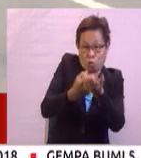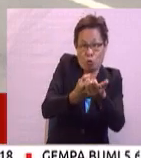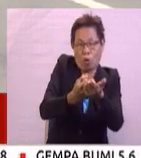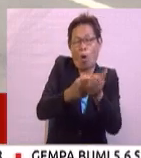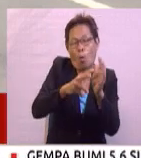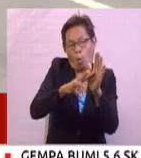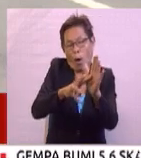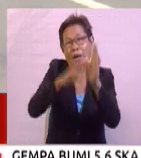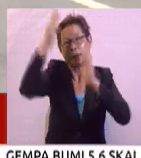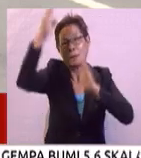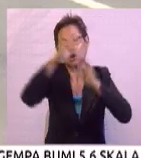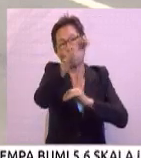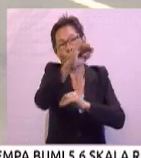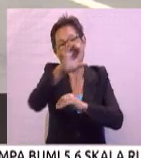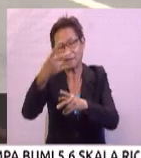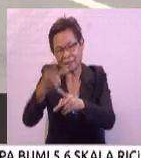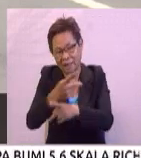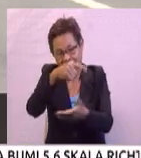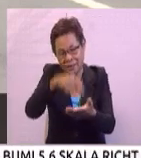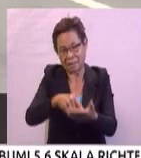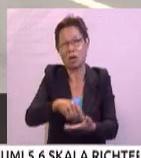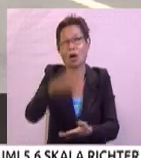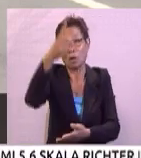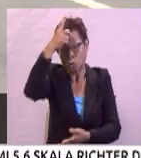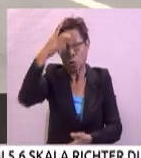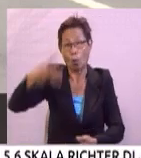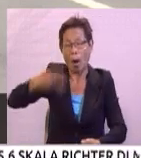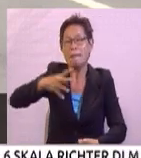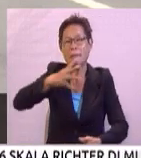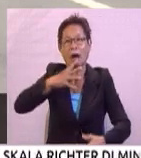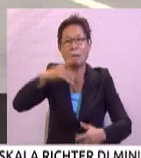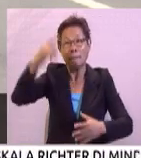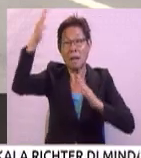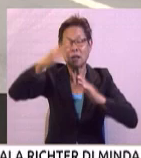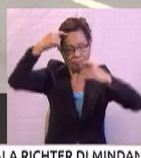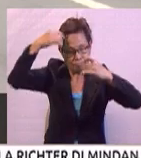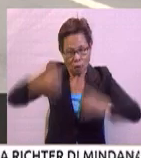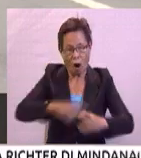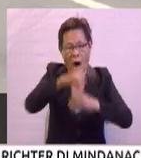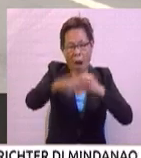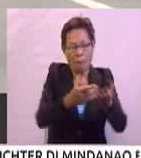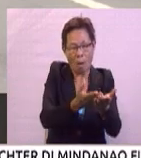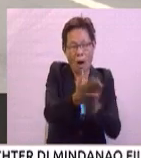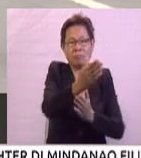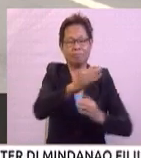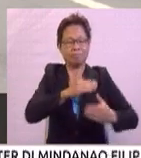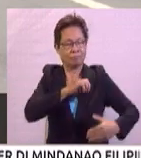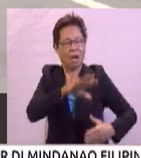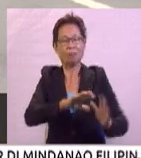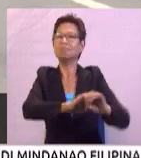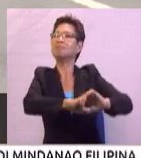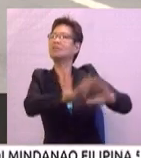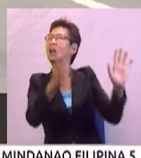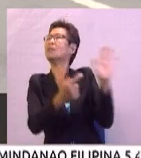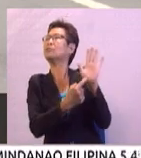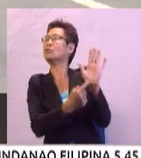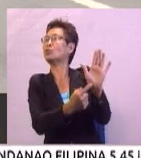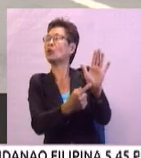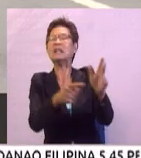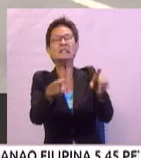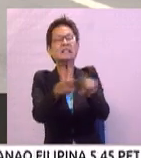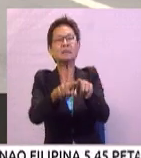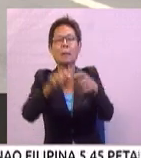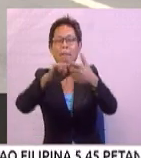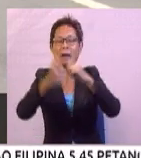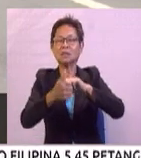sidang kemuncak OIC kali ini. Beliau menegaskan pendirian Malaysia mengenai hak Palestin adalah jelas. Begitu juga dalam isu